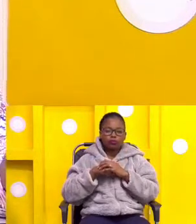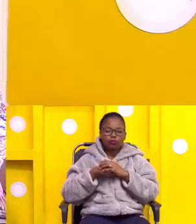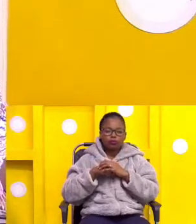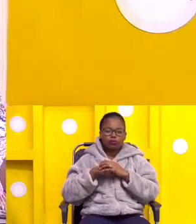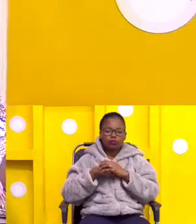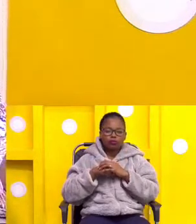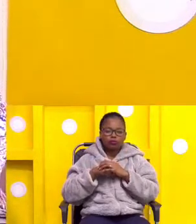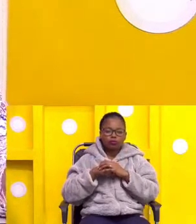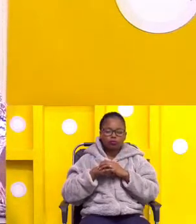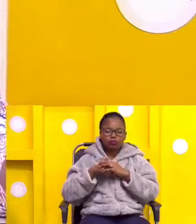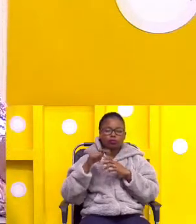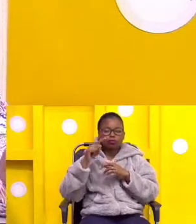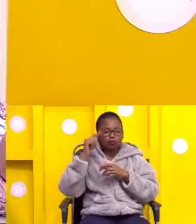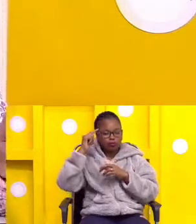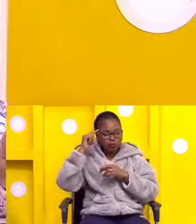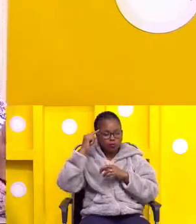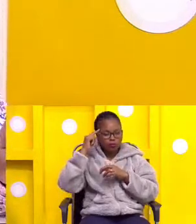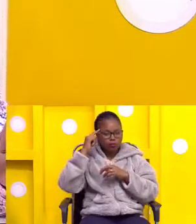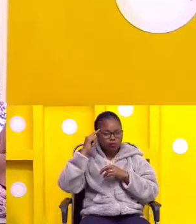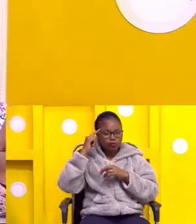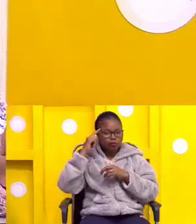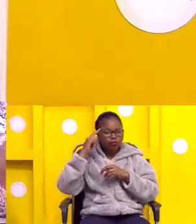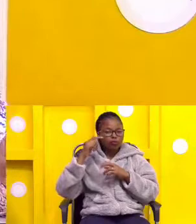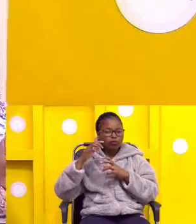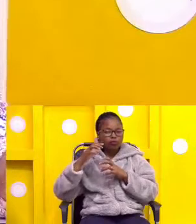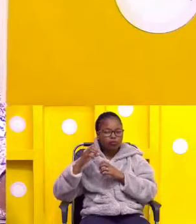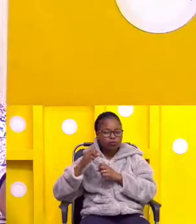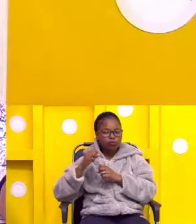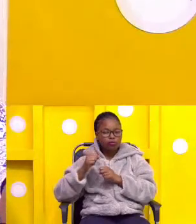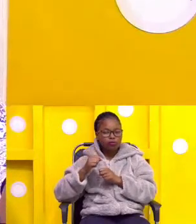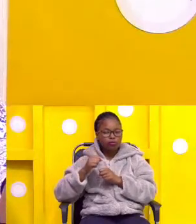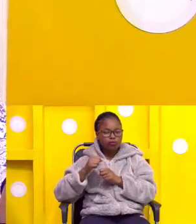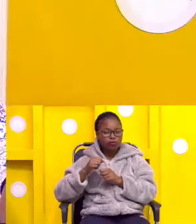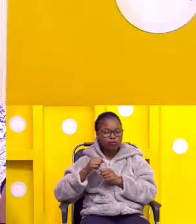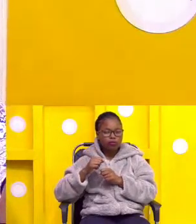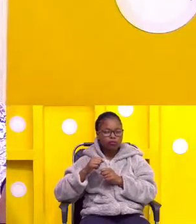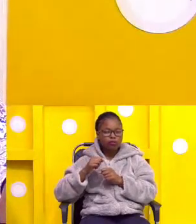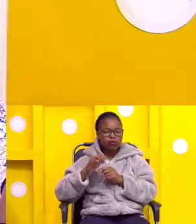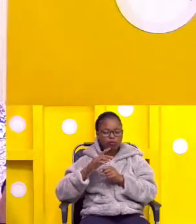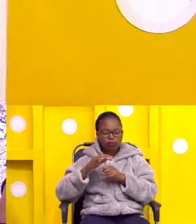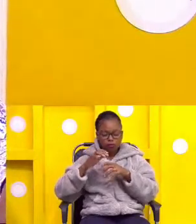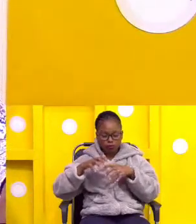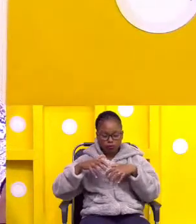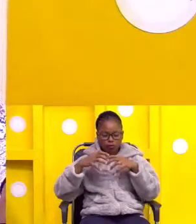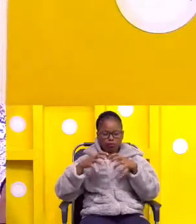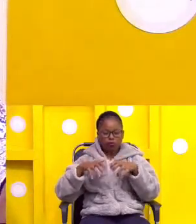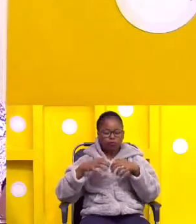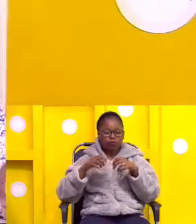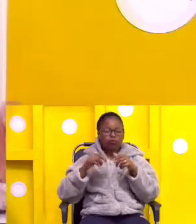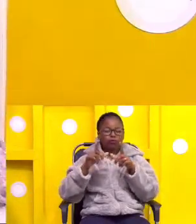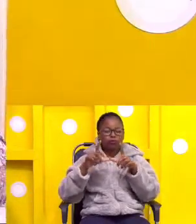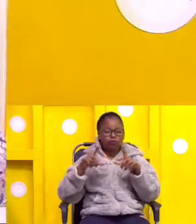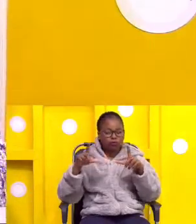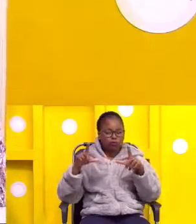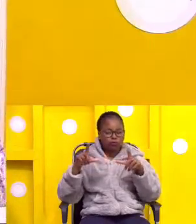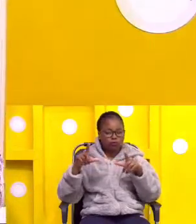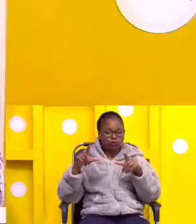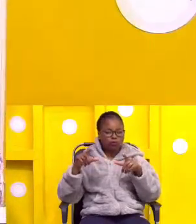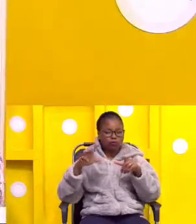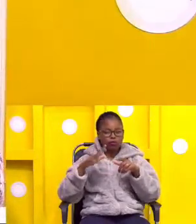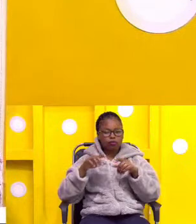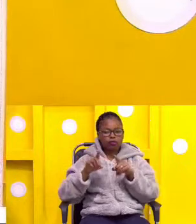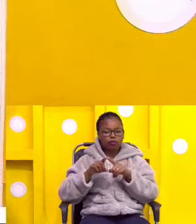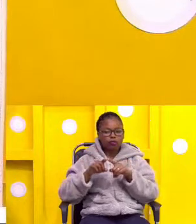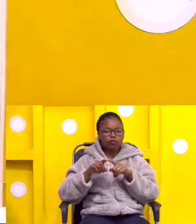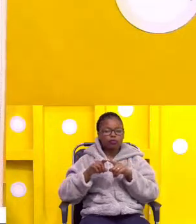Kayure siria ogutoro nyitete murao wakurima mugunda. Gukiri hindi uri ikarathio nawe